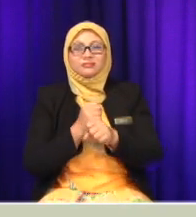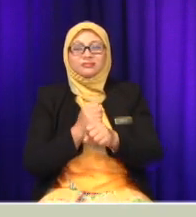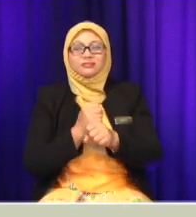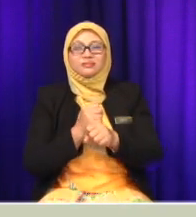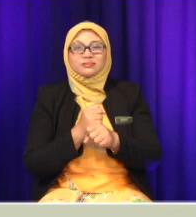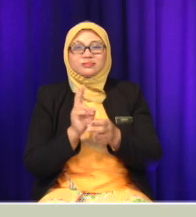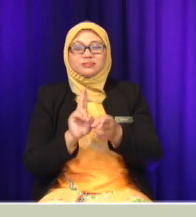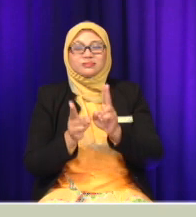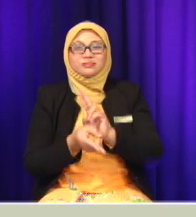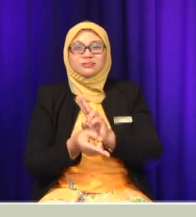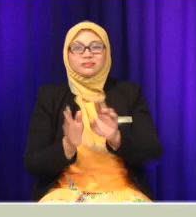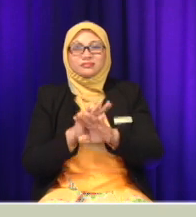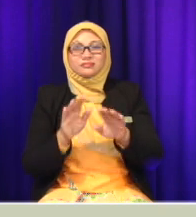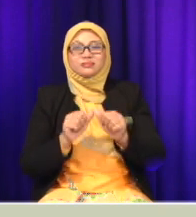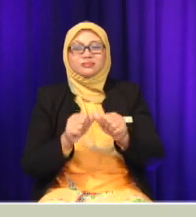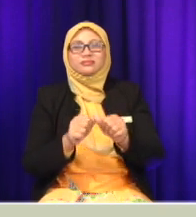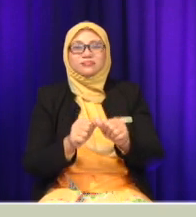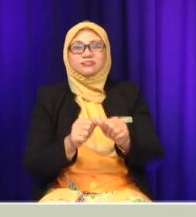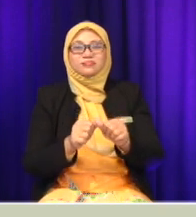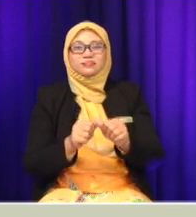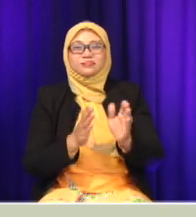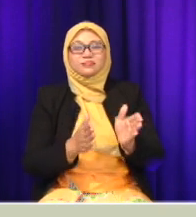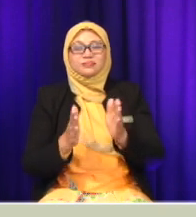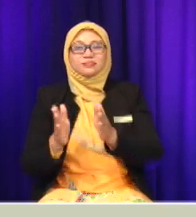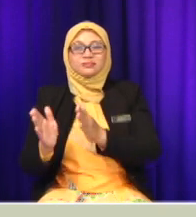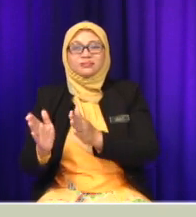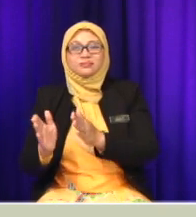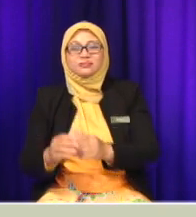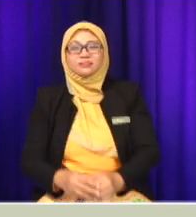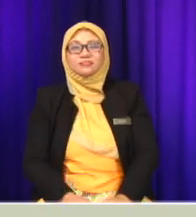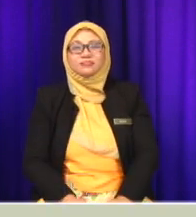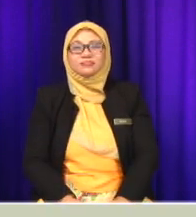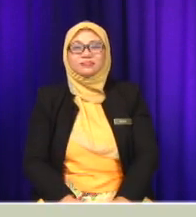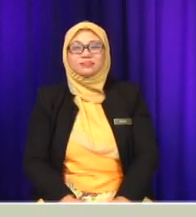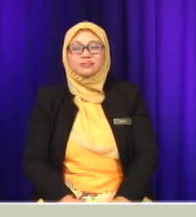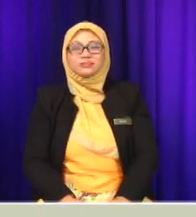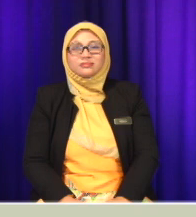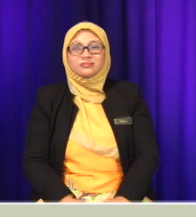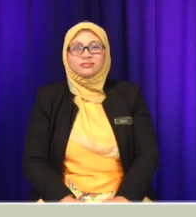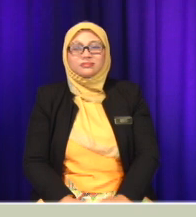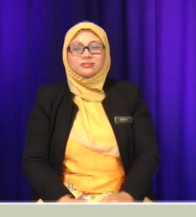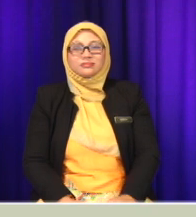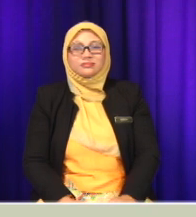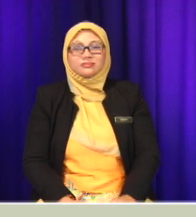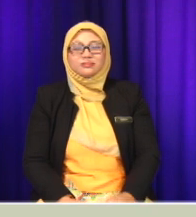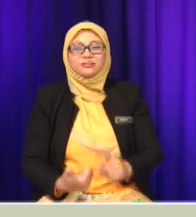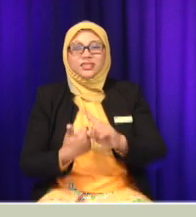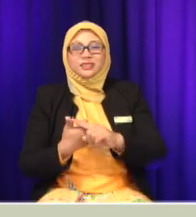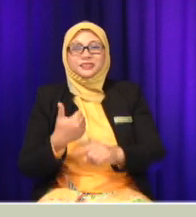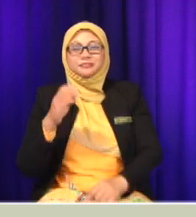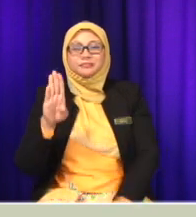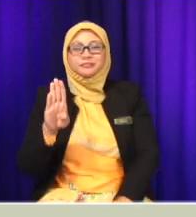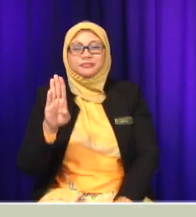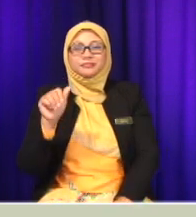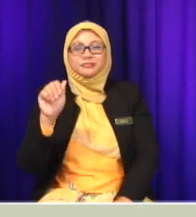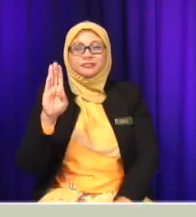lejang yang tidak mengikut urutan Oke a mempas B membersihkan komponen C menguji mempat Enjin